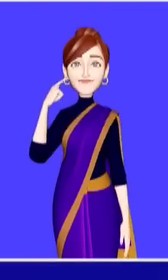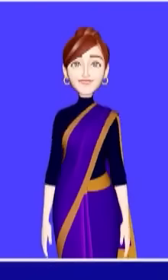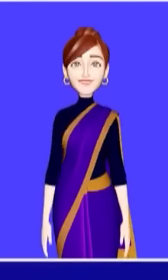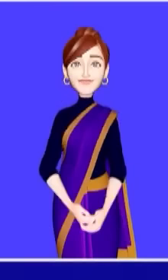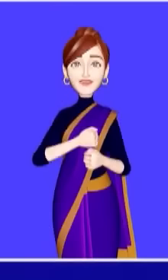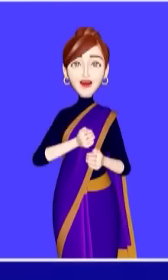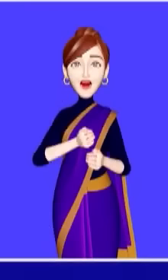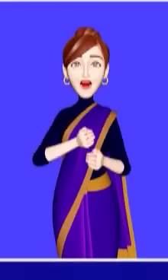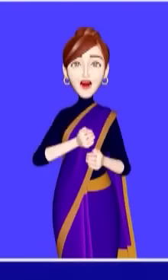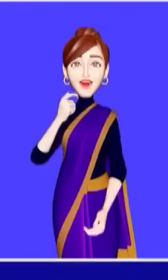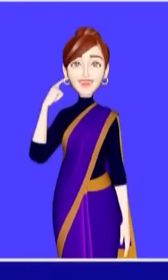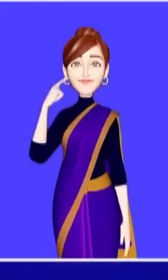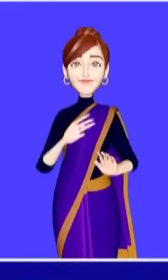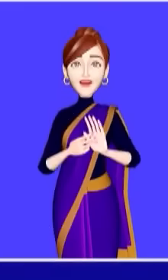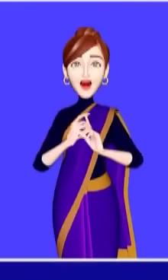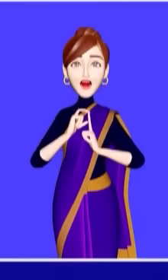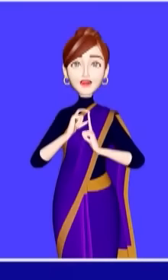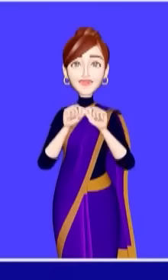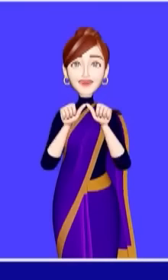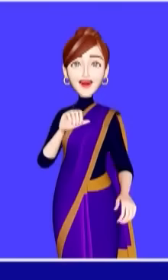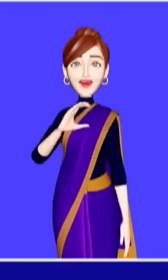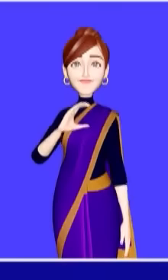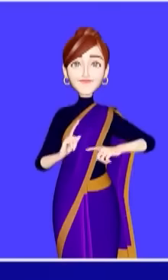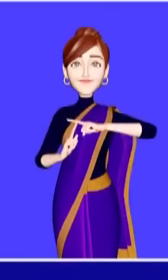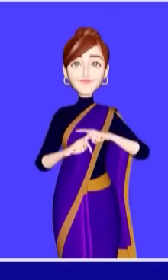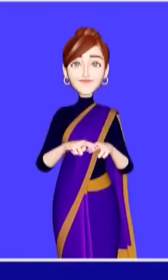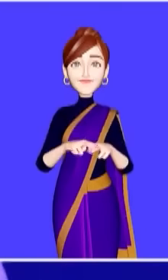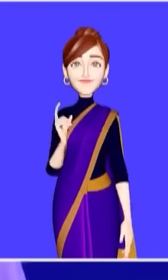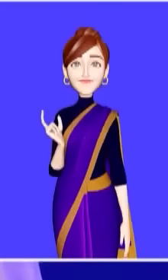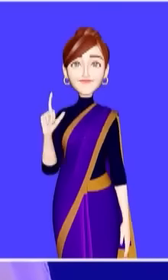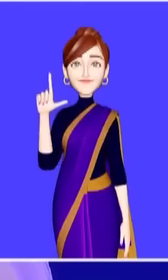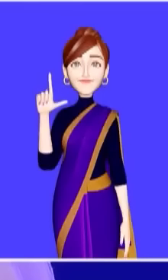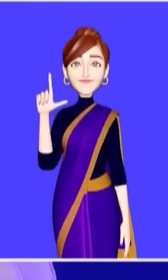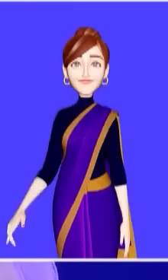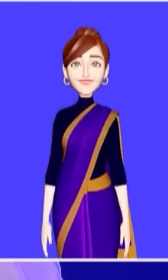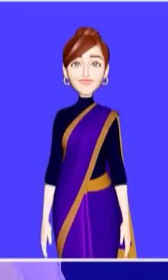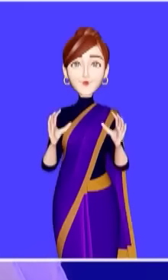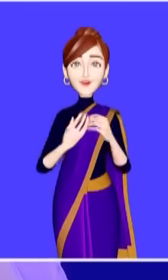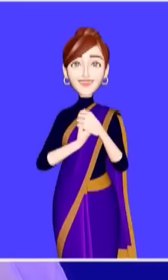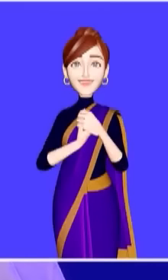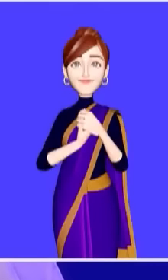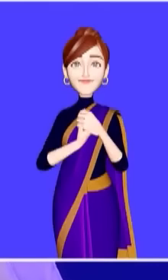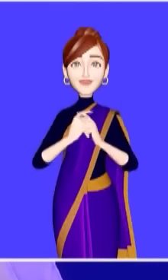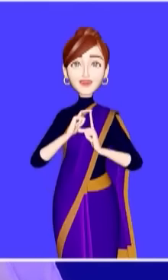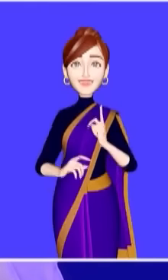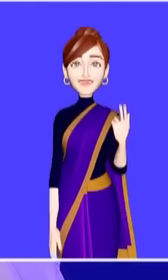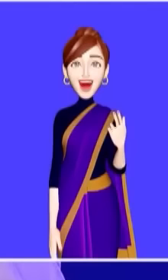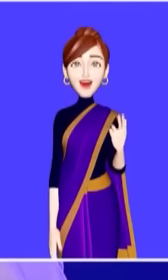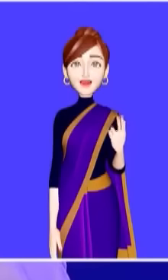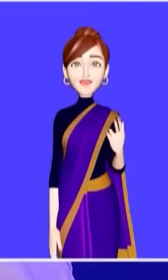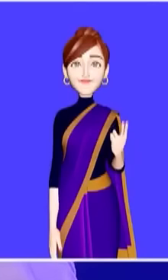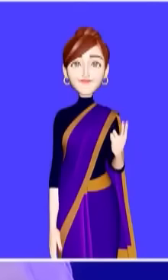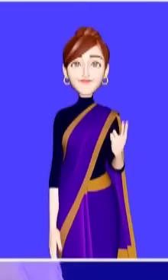और शेयर किए जाएंगे, तभी हमारे मिलियंस ऑफ यंग माइंड्स